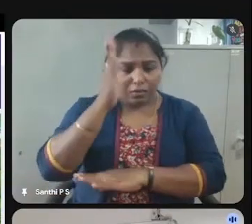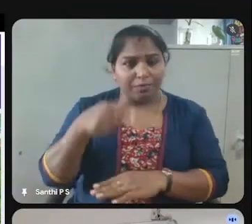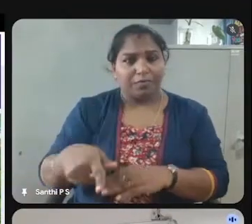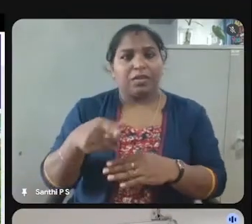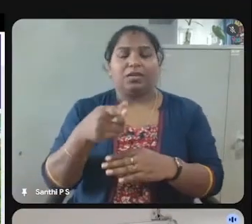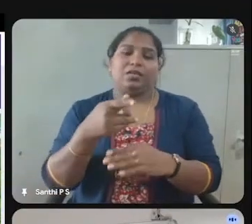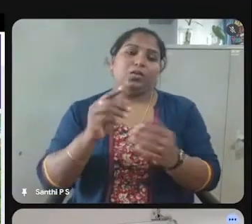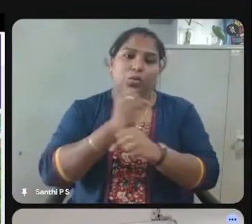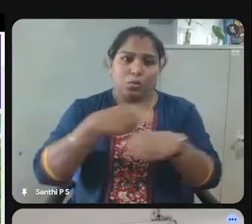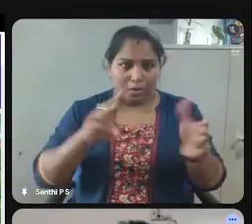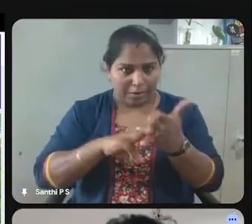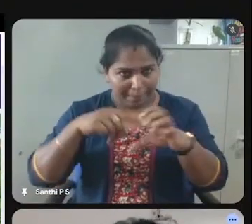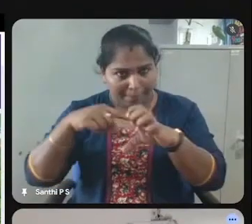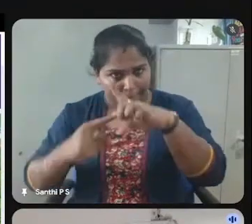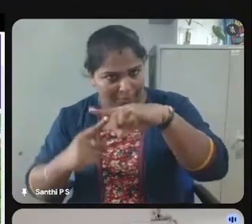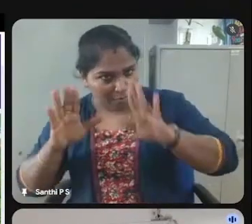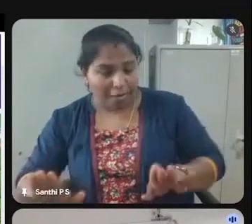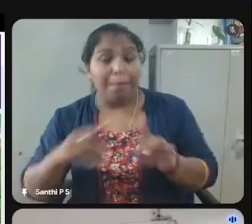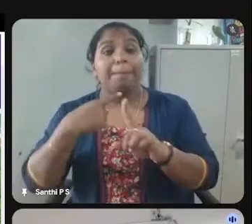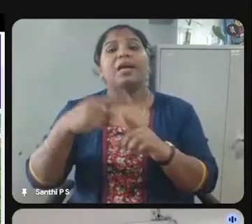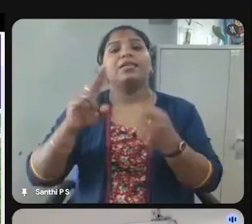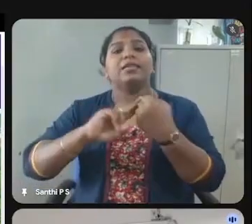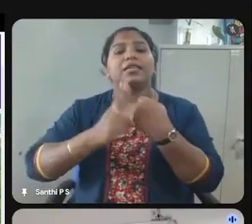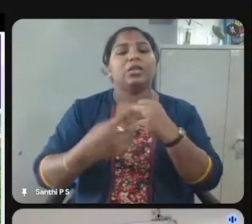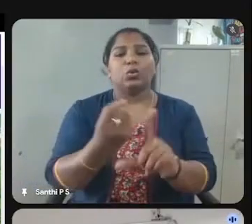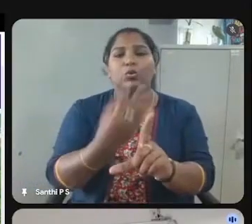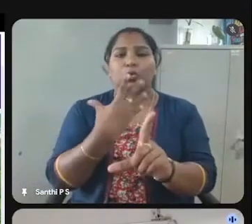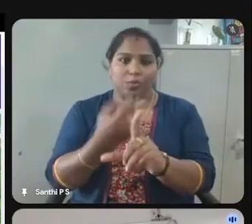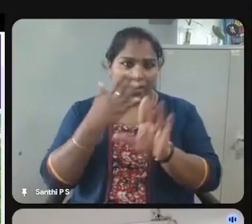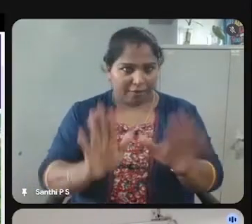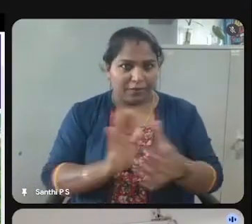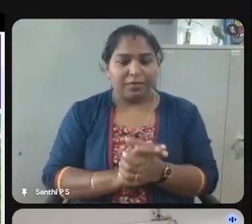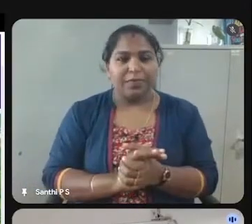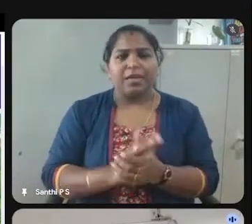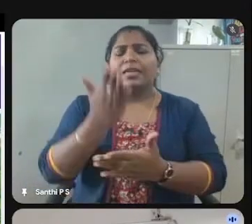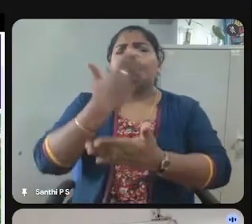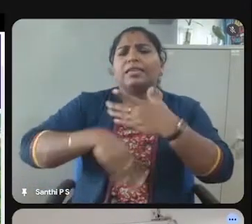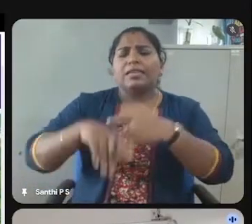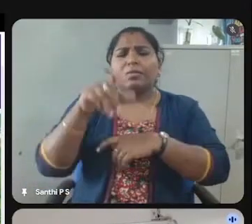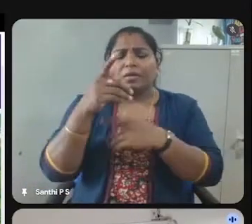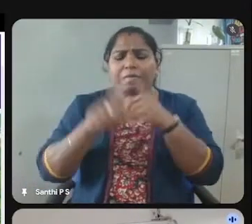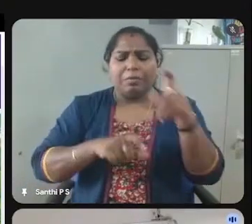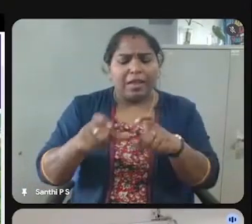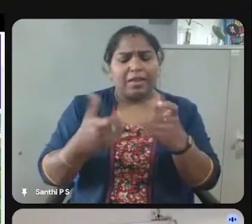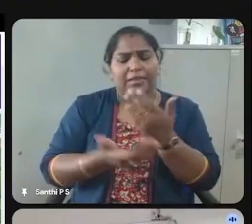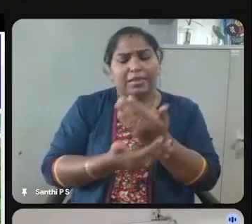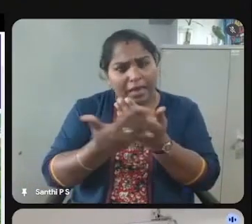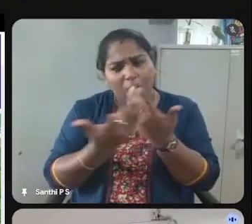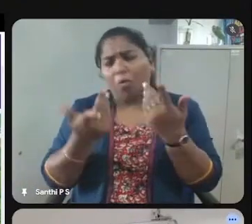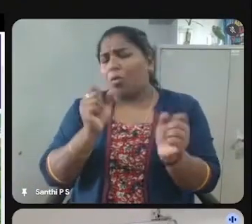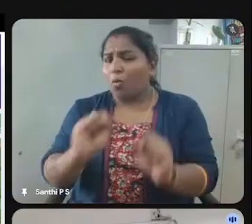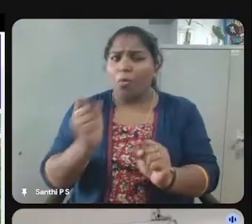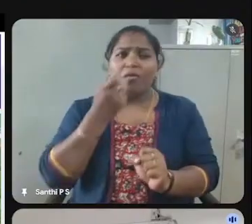ലൈവ് സ്ട്രീമിംഗും ഉണ്ടായിരിക്കുന്നതാണ്. ഭിന്നശേഷിയുള്ള കുട്ടികളുടെ മാതാപിതാക്കളുടെ മാനസിക ആരോഗ്യം എന്ന വിഷയത്തിൽ ഇന്നത്തെ സെക്ഷൻ കൈകാര്യം